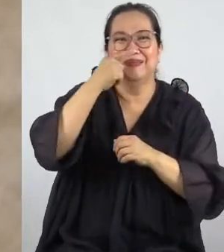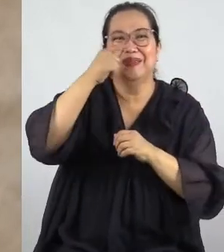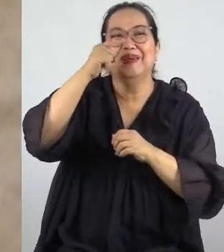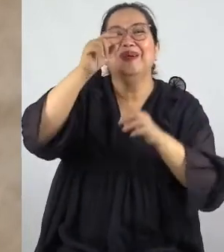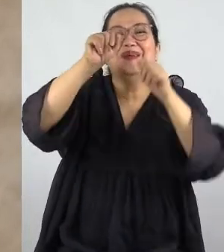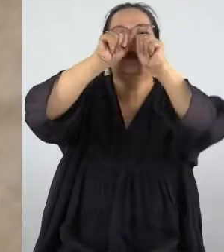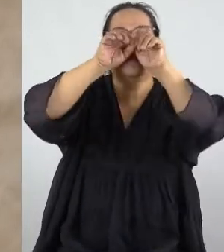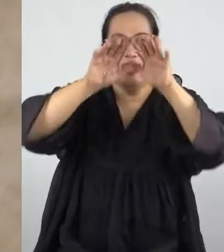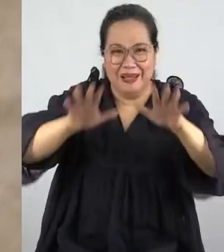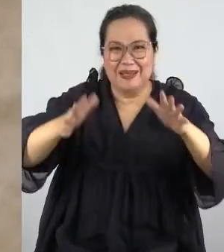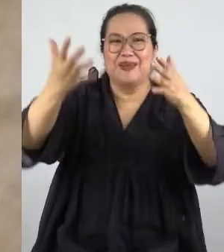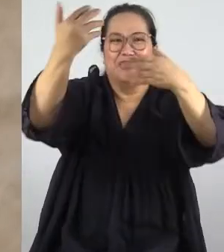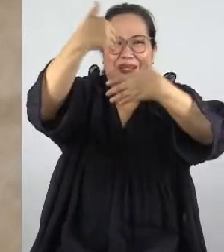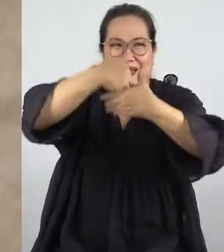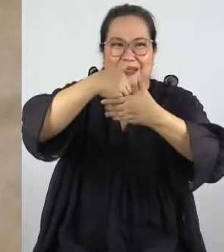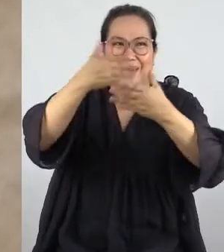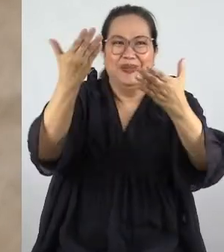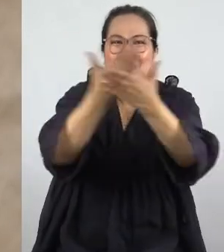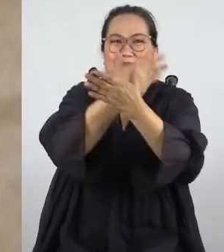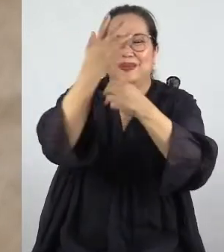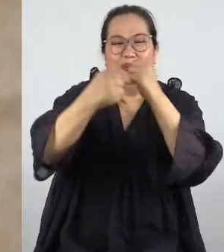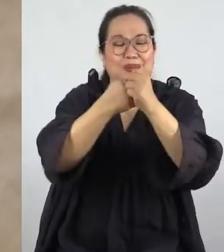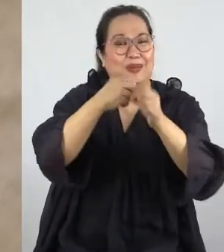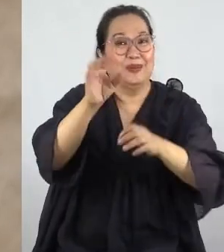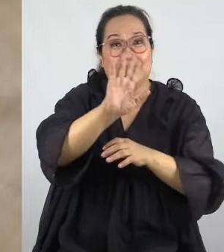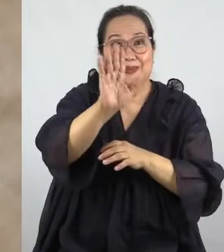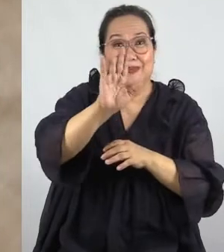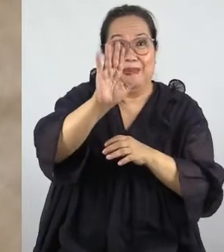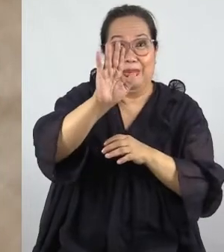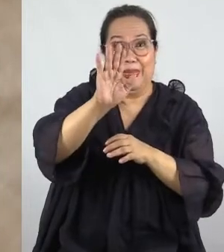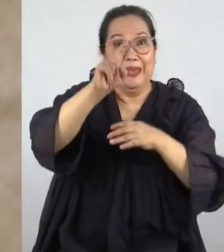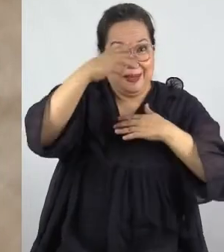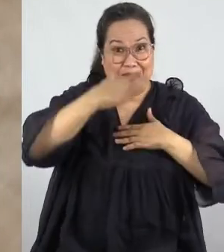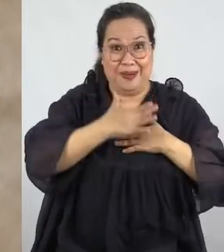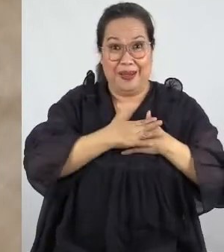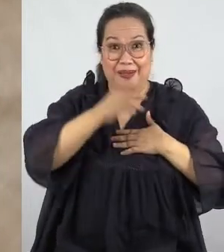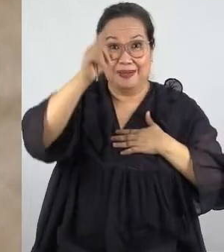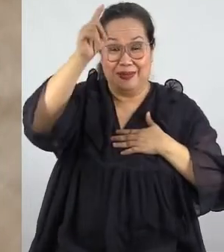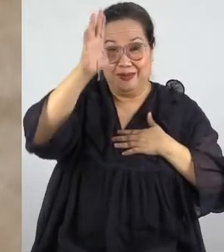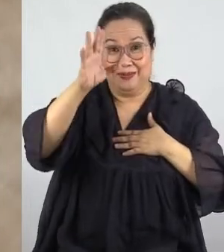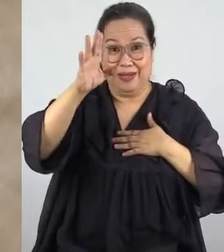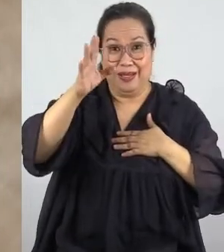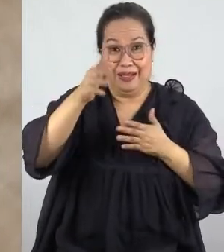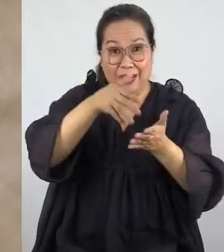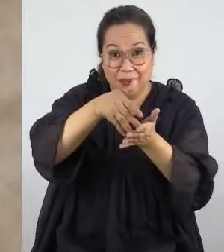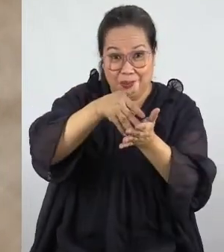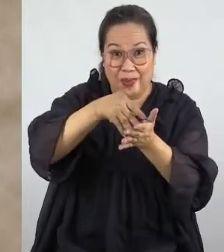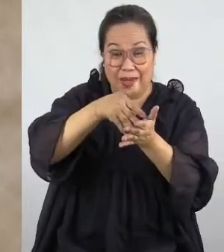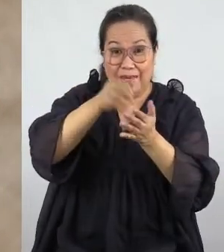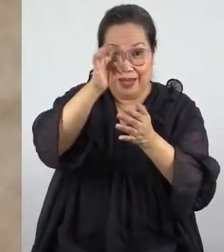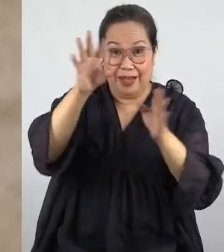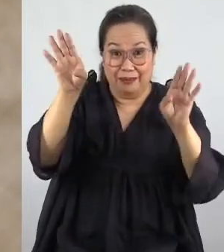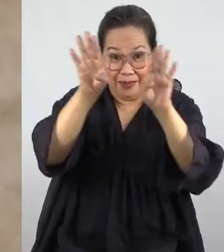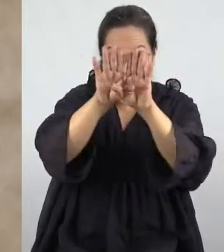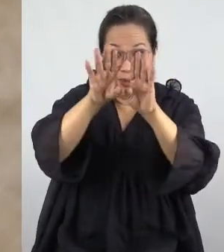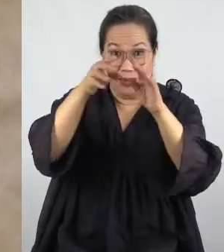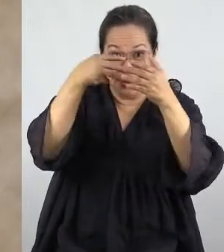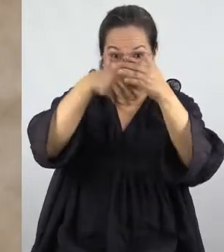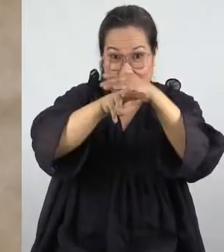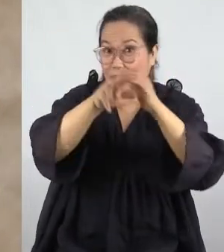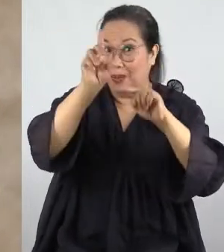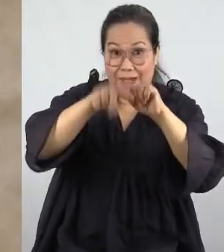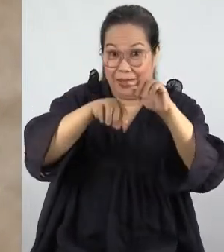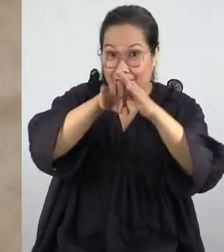grasya. Nako mga kapatid, ang grasya ba ng Diyos ay gayon na lamang kahina na pag nakasara ang bintana, hindi